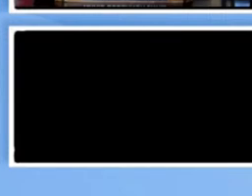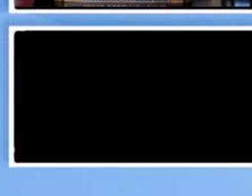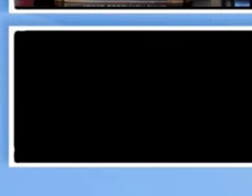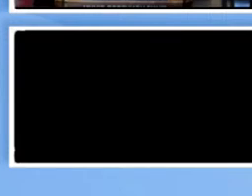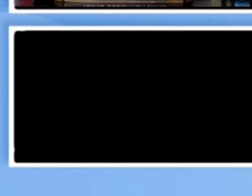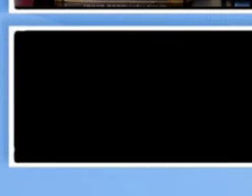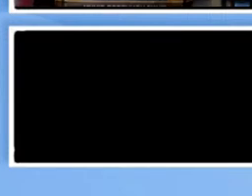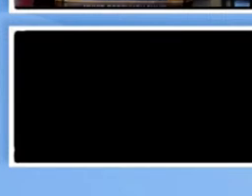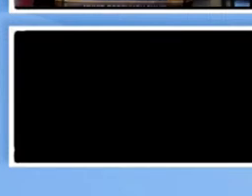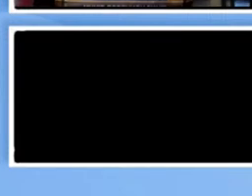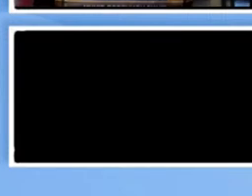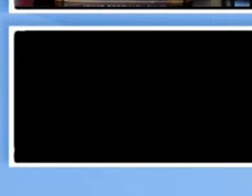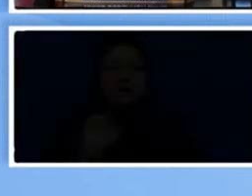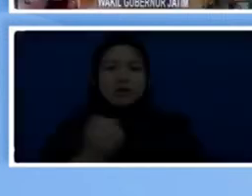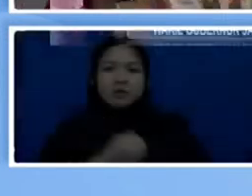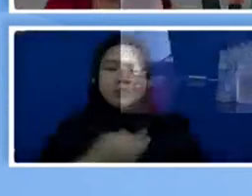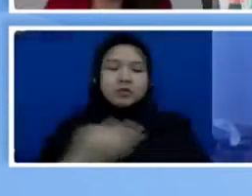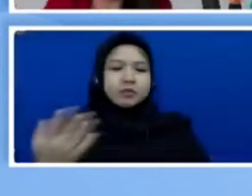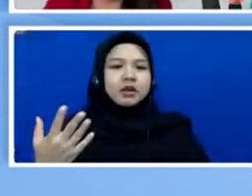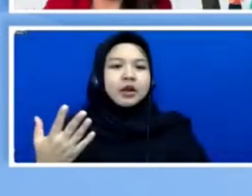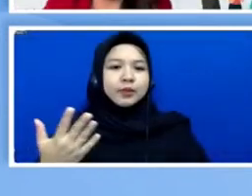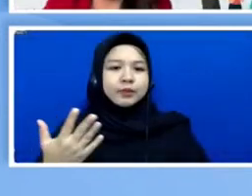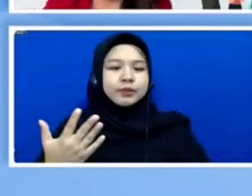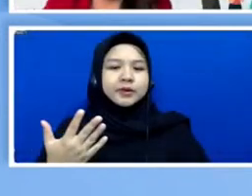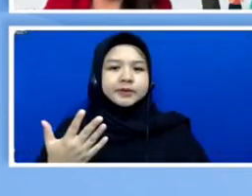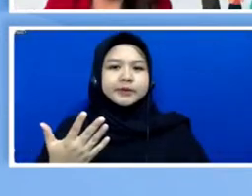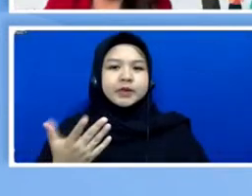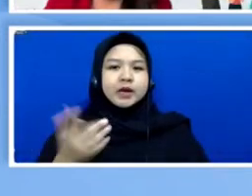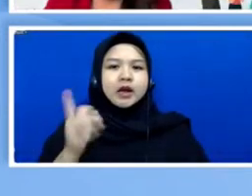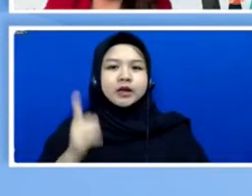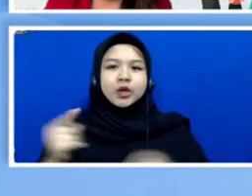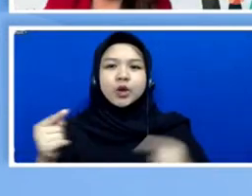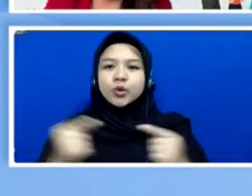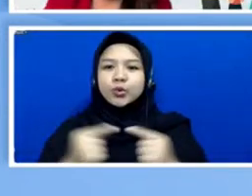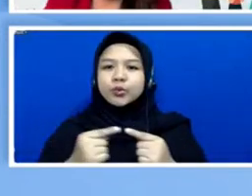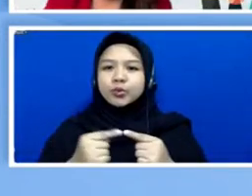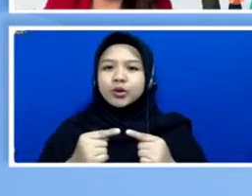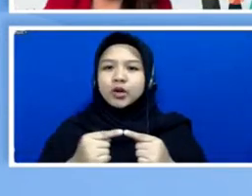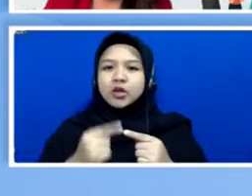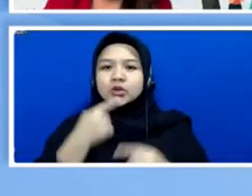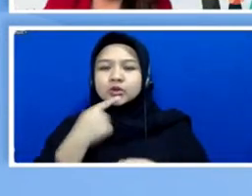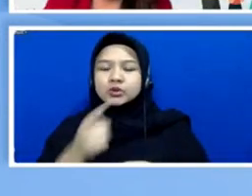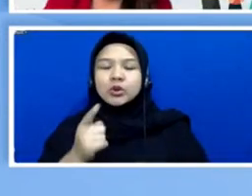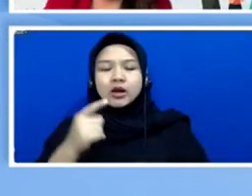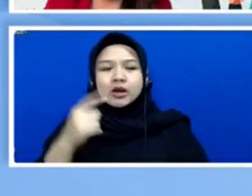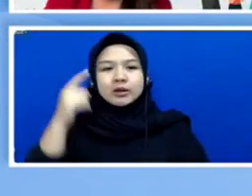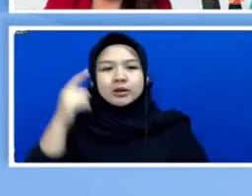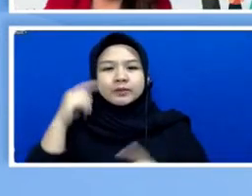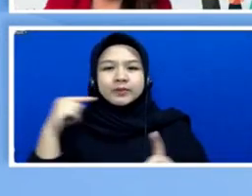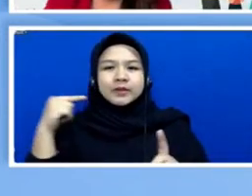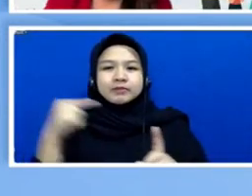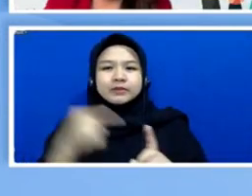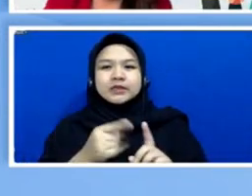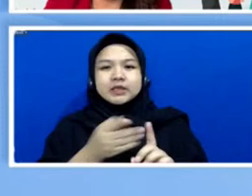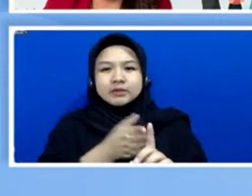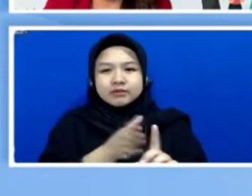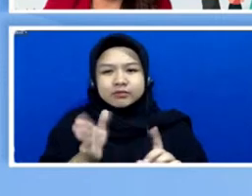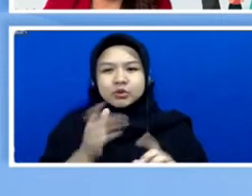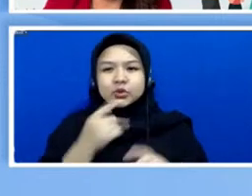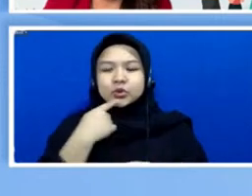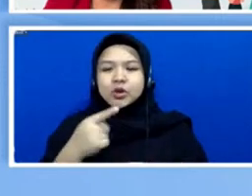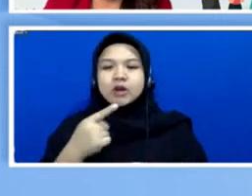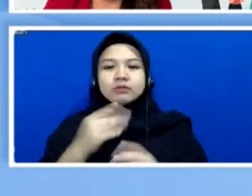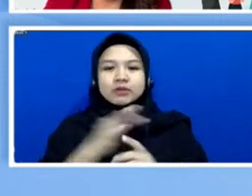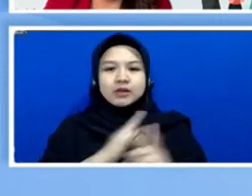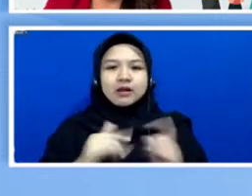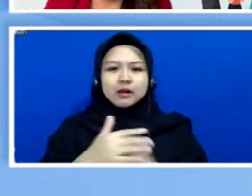Ada beberapa hal yang sangat-sangat berkaitan dengan misperception dari masyarakat. Nah, ada misperception,